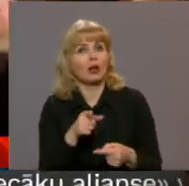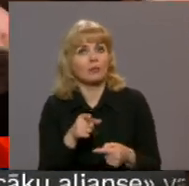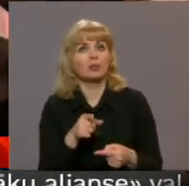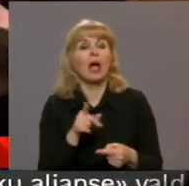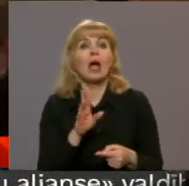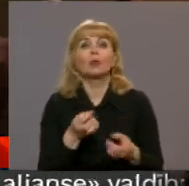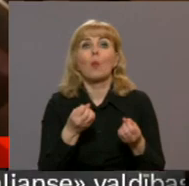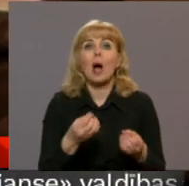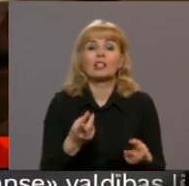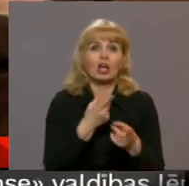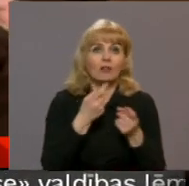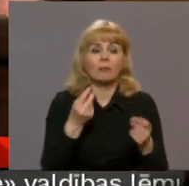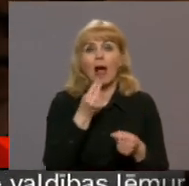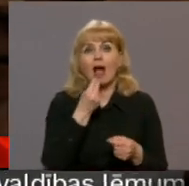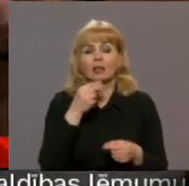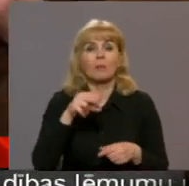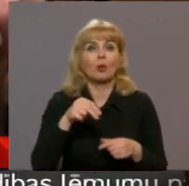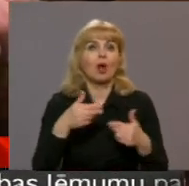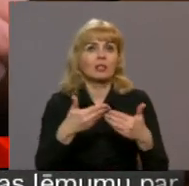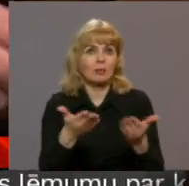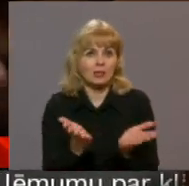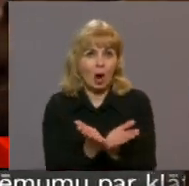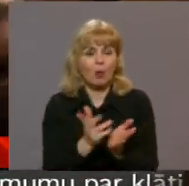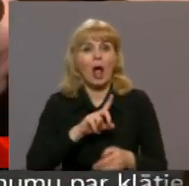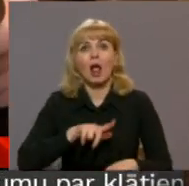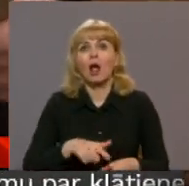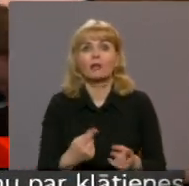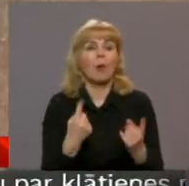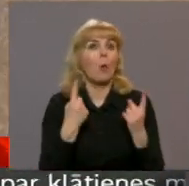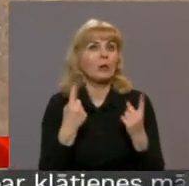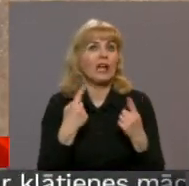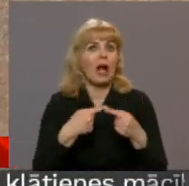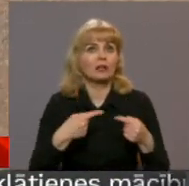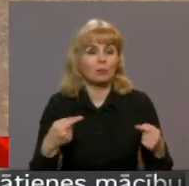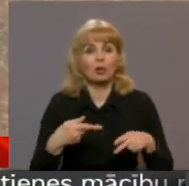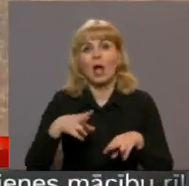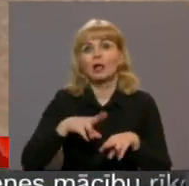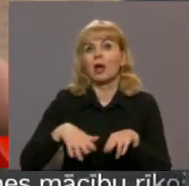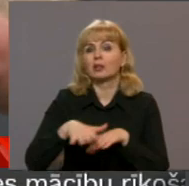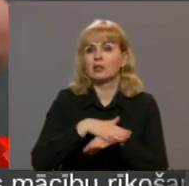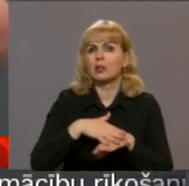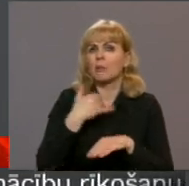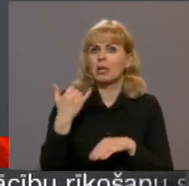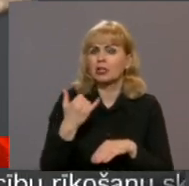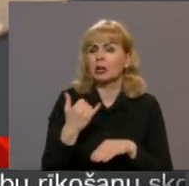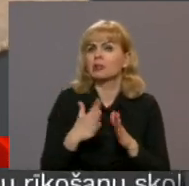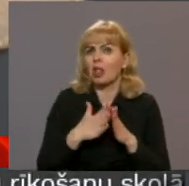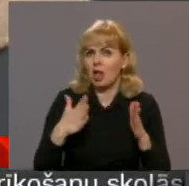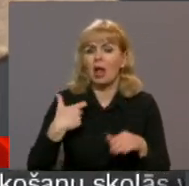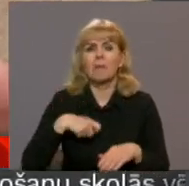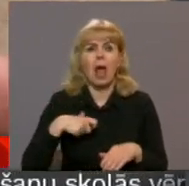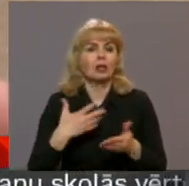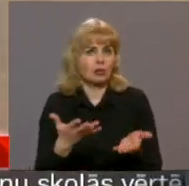pieejamā informācija, ēdami rudzu miltu trauki Latvijā patreiz ir unikāls produkts. Tādēļ sabiedrības interese par to ir liela, un meitenes